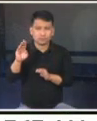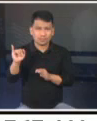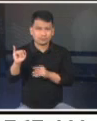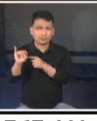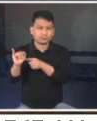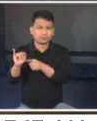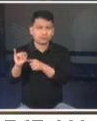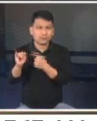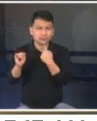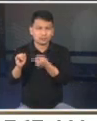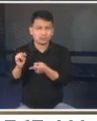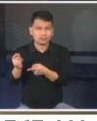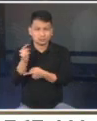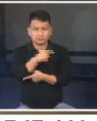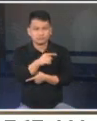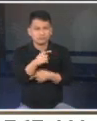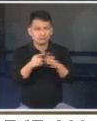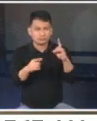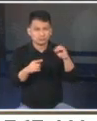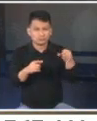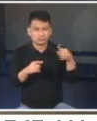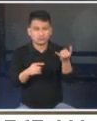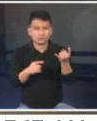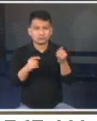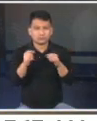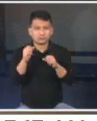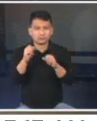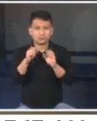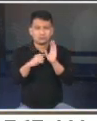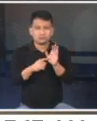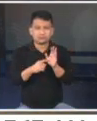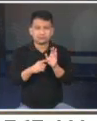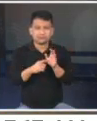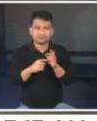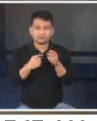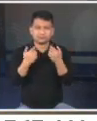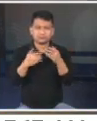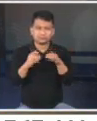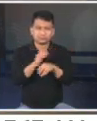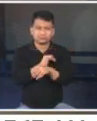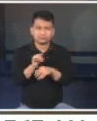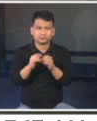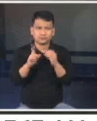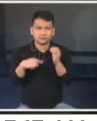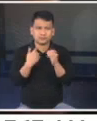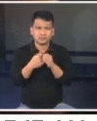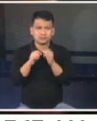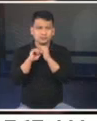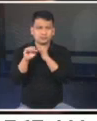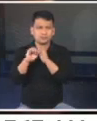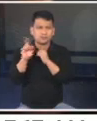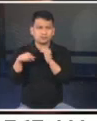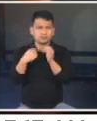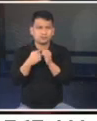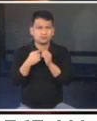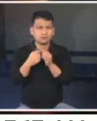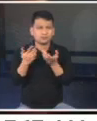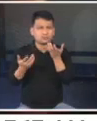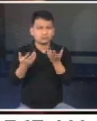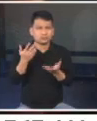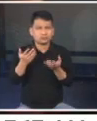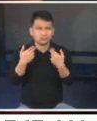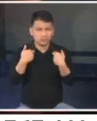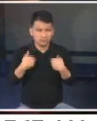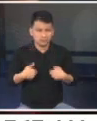Cybercrime Division at DOJ Office of Cybercrime na magdoble kayod sa kampanya laban sa lahat ng uri ng